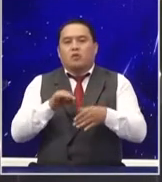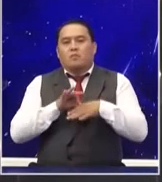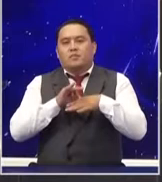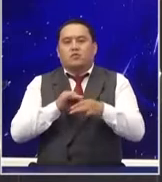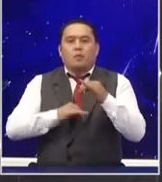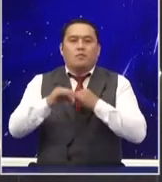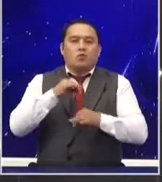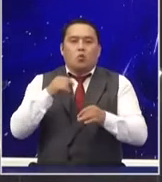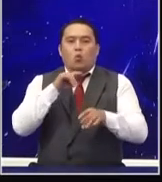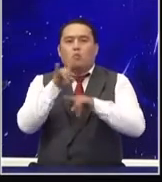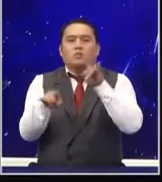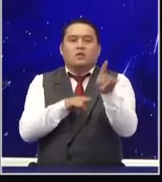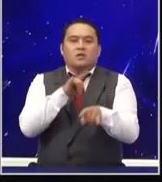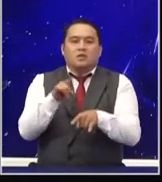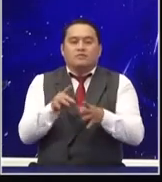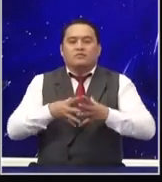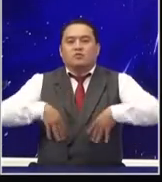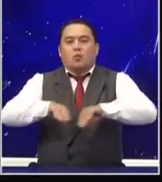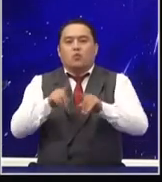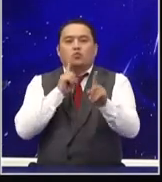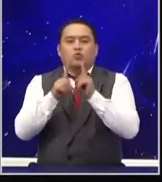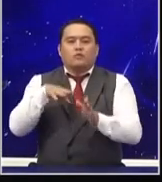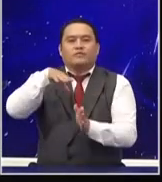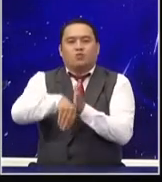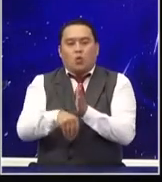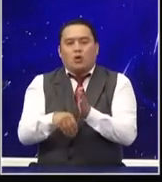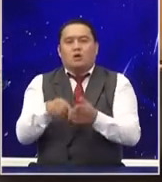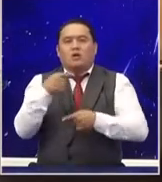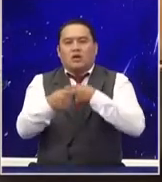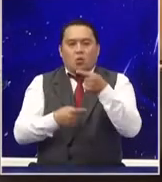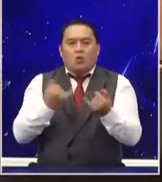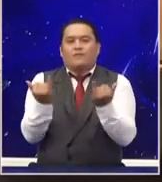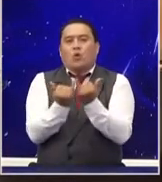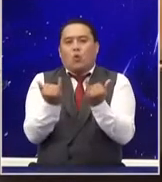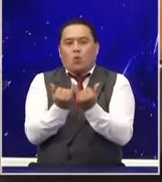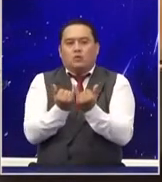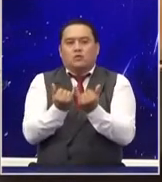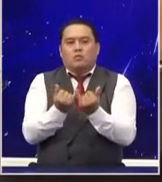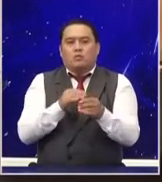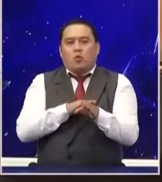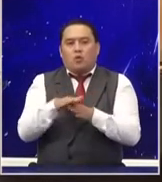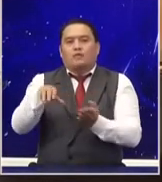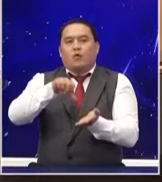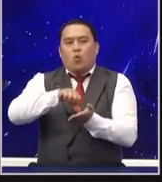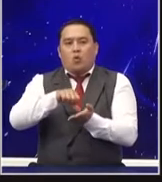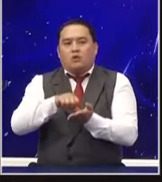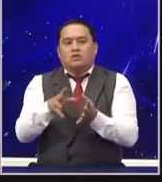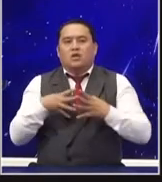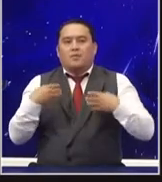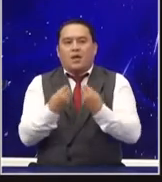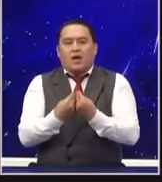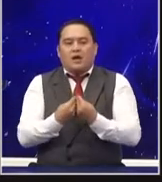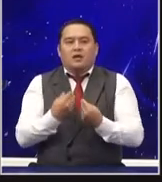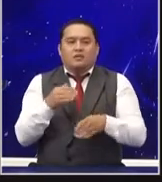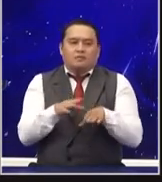беседы смогли убедить ее посетить их собрание. Со временем она стала там регулярным гостем, а затем и полноценным участником. Семья желала